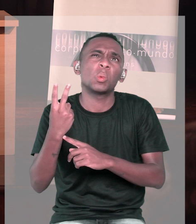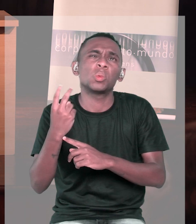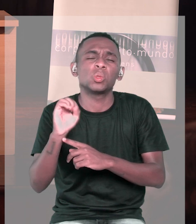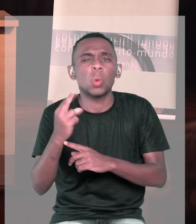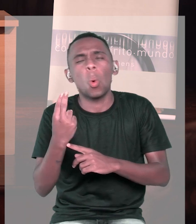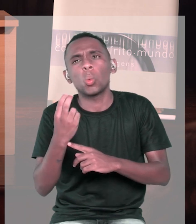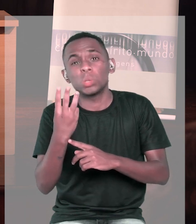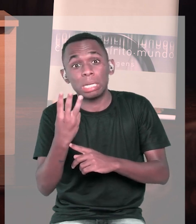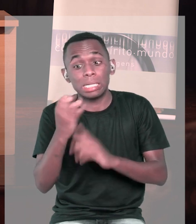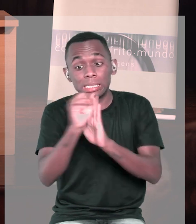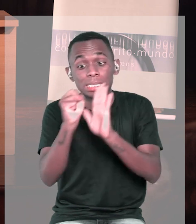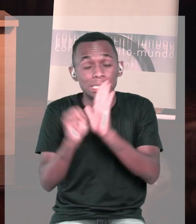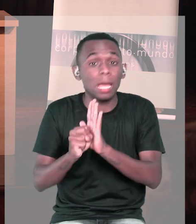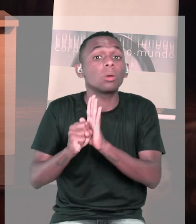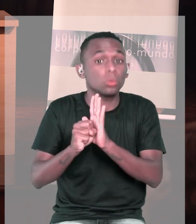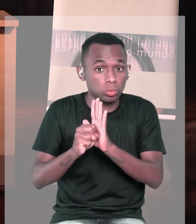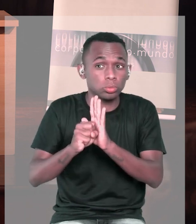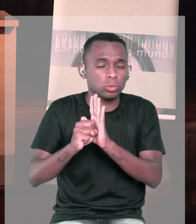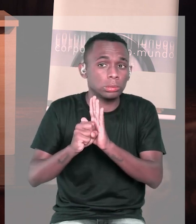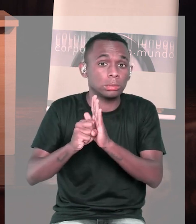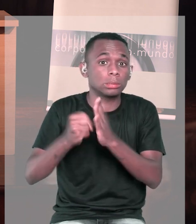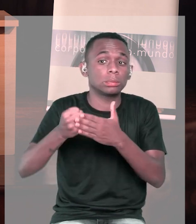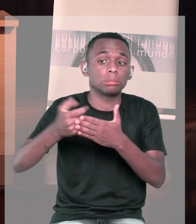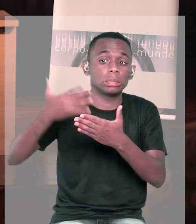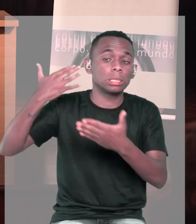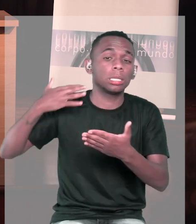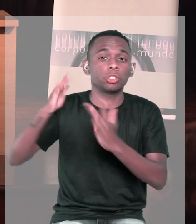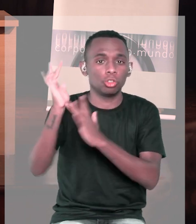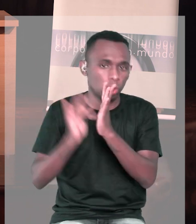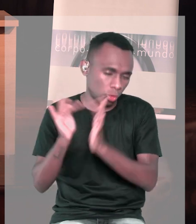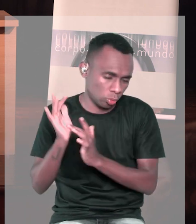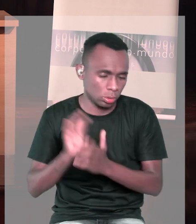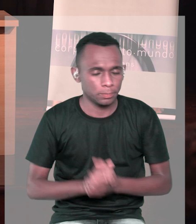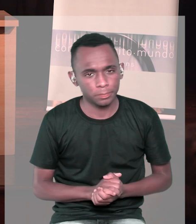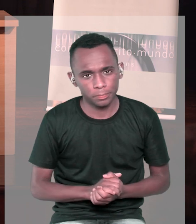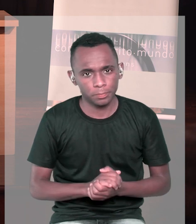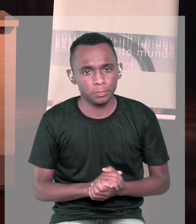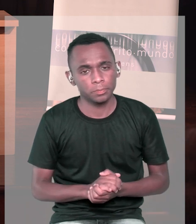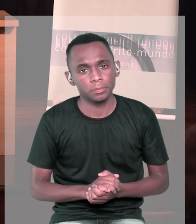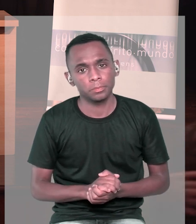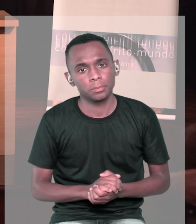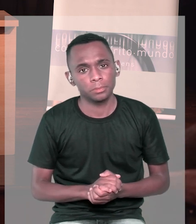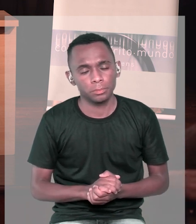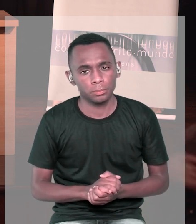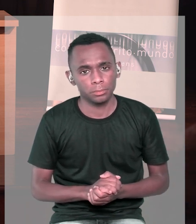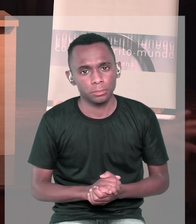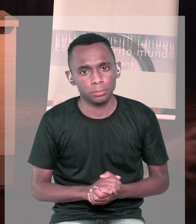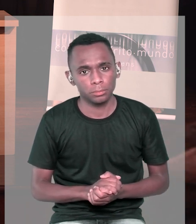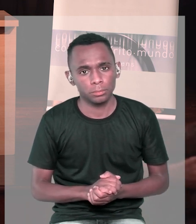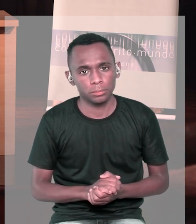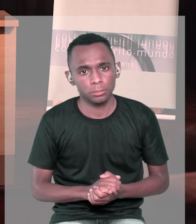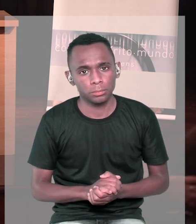2 a 3 séculos antes e 2, 3 séculos depois de Jesus Cristo. Et les stoïciens disent au fond,